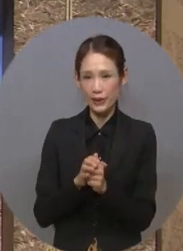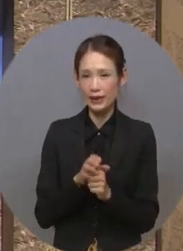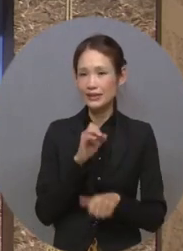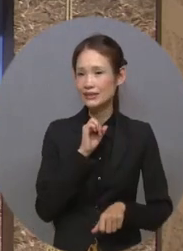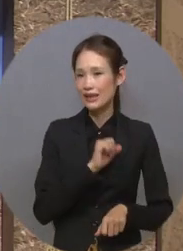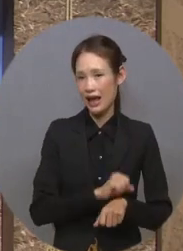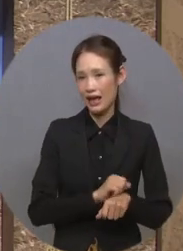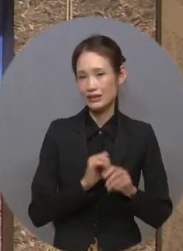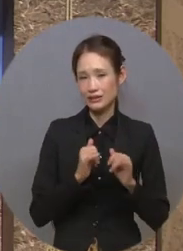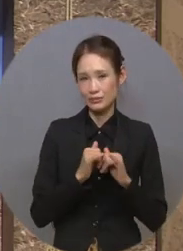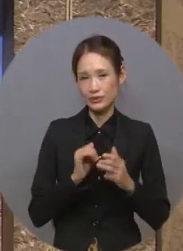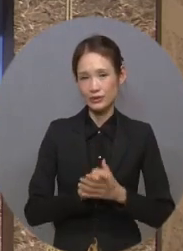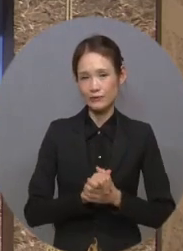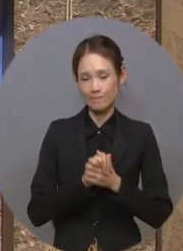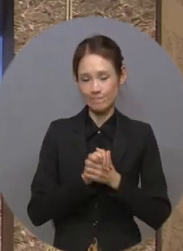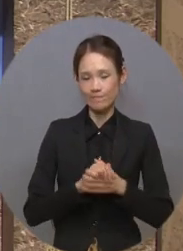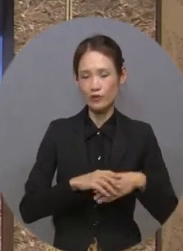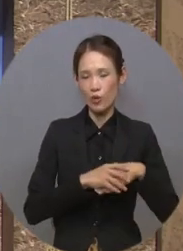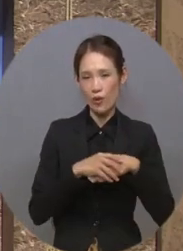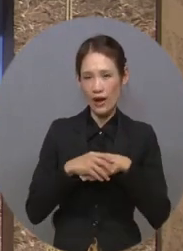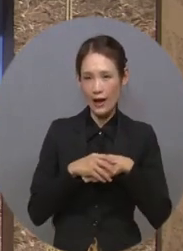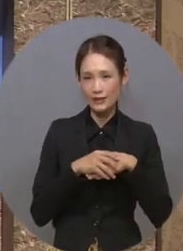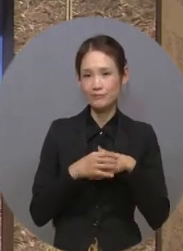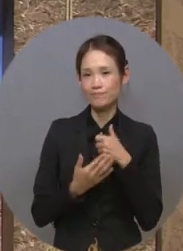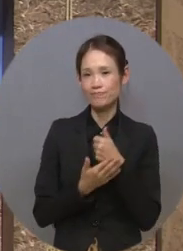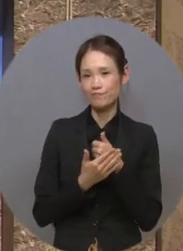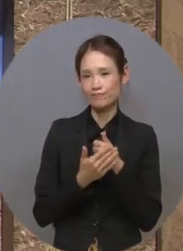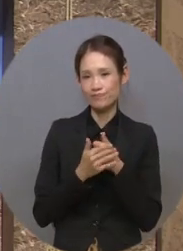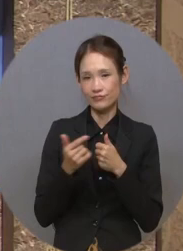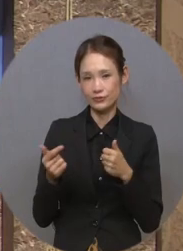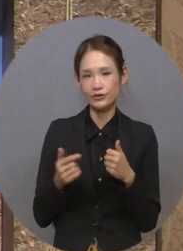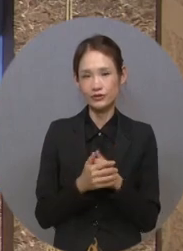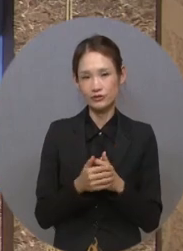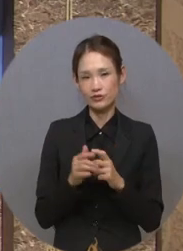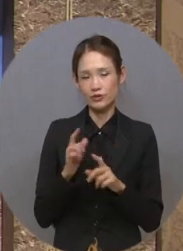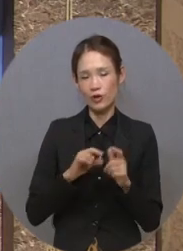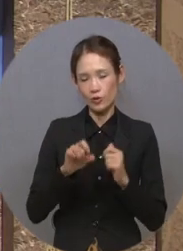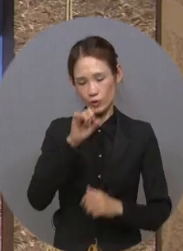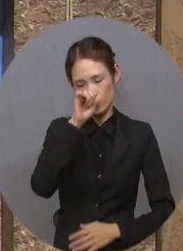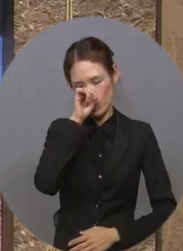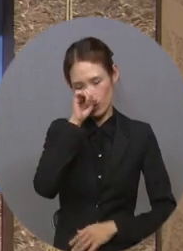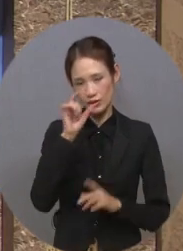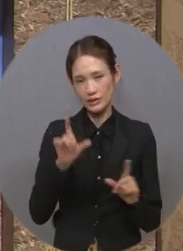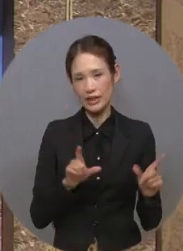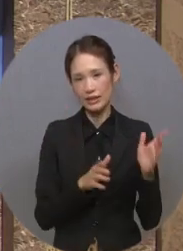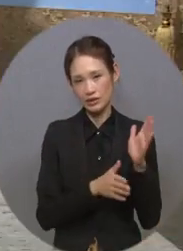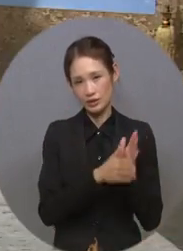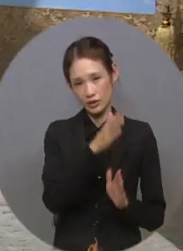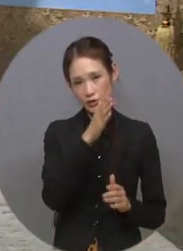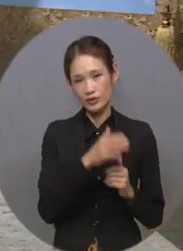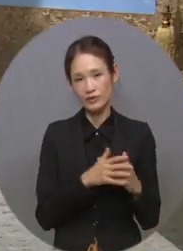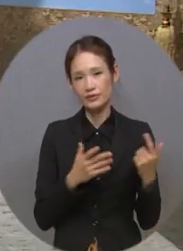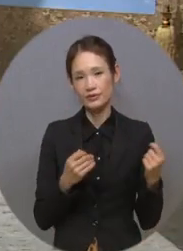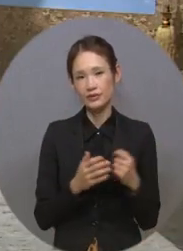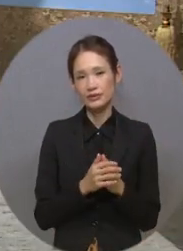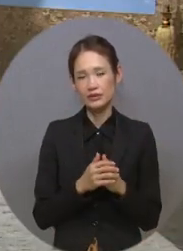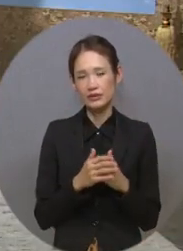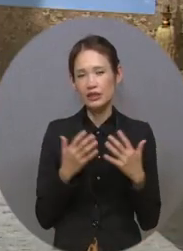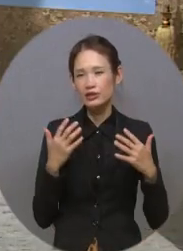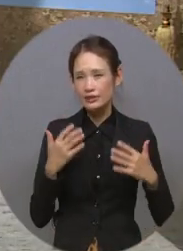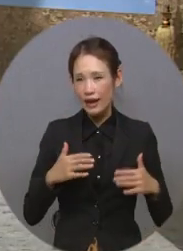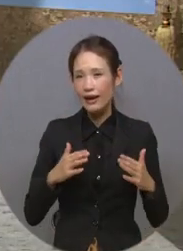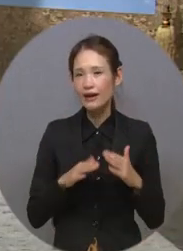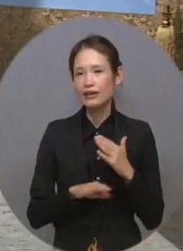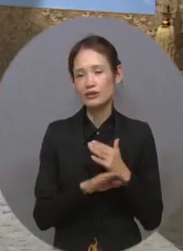시민 화합에 또 도움이 될 것 같고 네. 또 양주가 또 어떤 살기 좋은 도시가 되지 않을까. 예, 사실 그리고 취약계층을